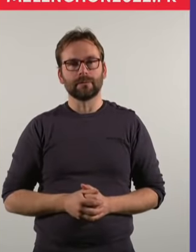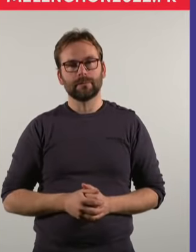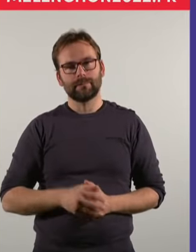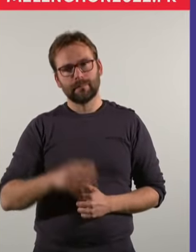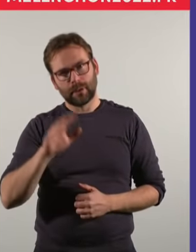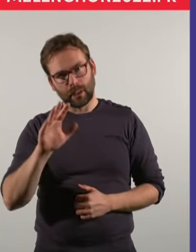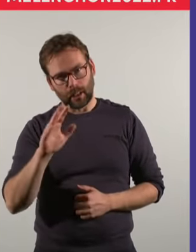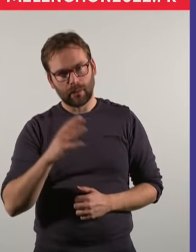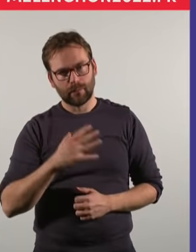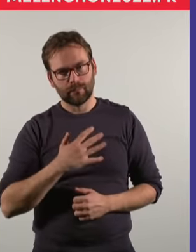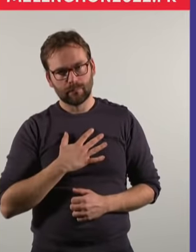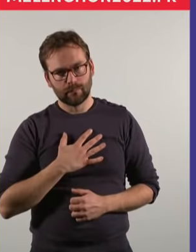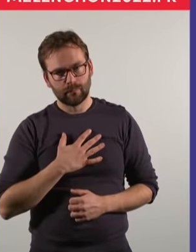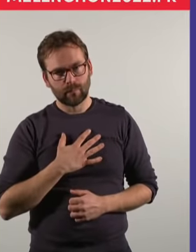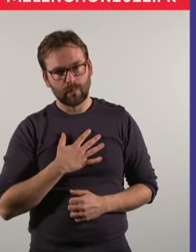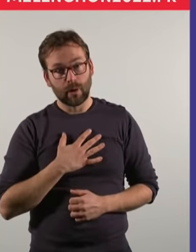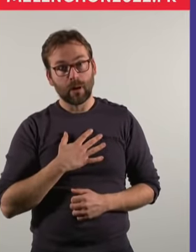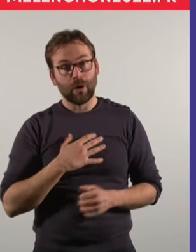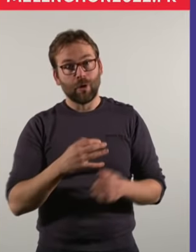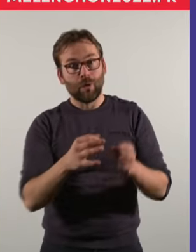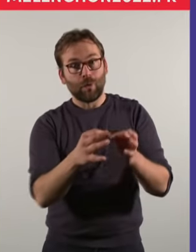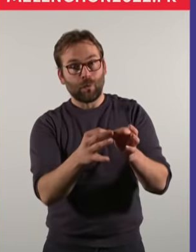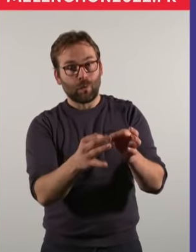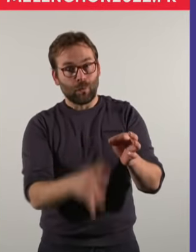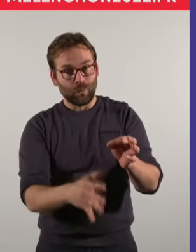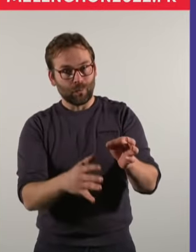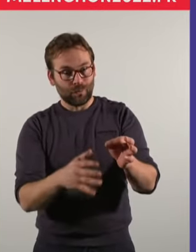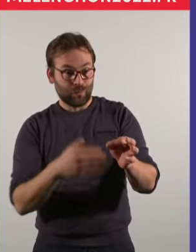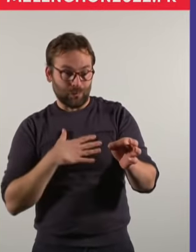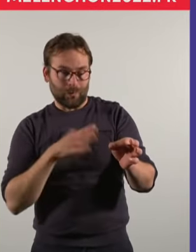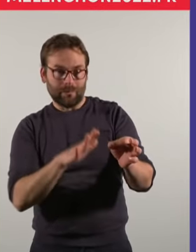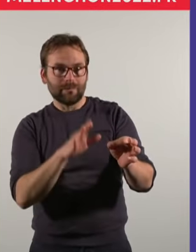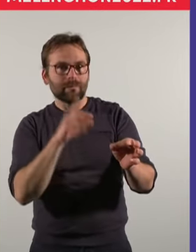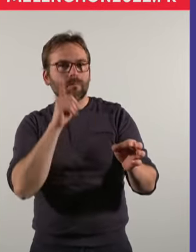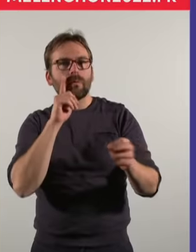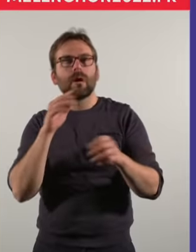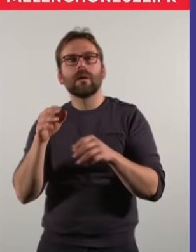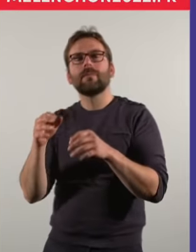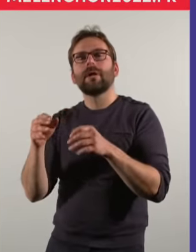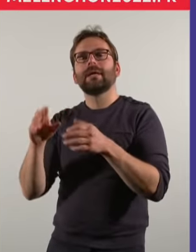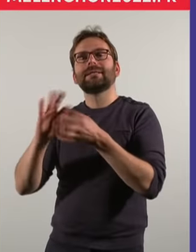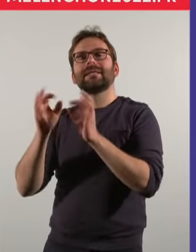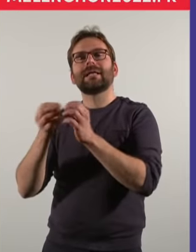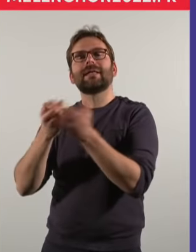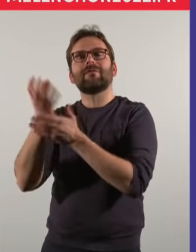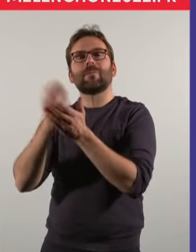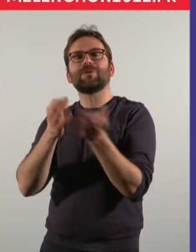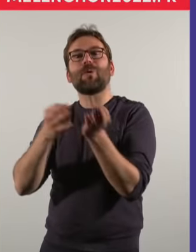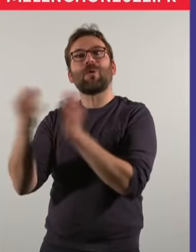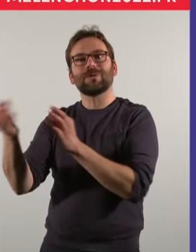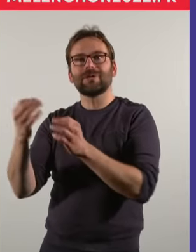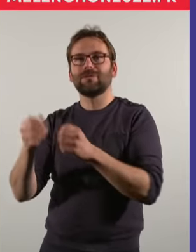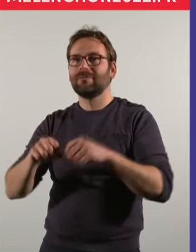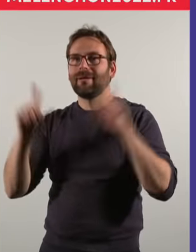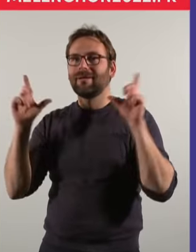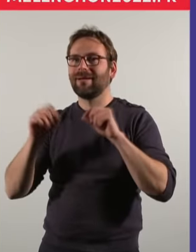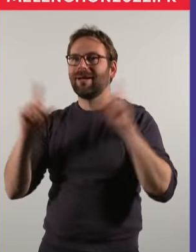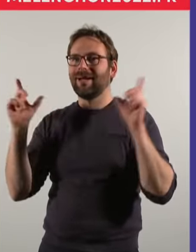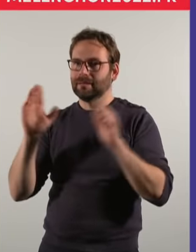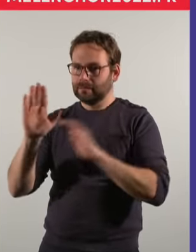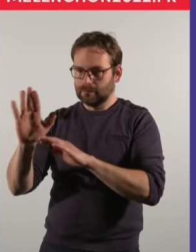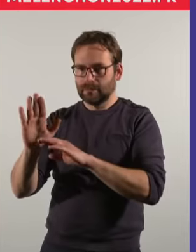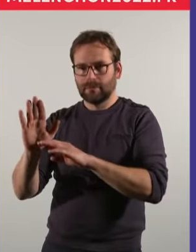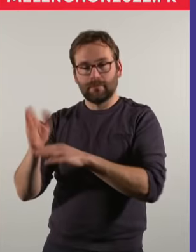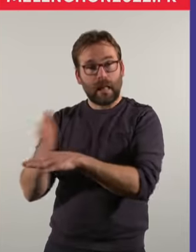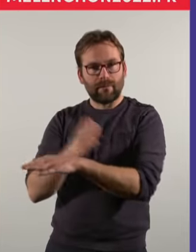je ne peux pas aller vers ma conclusion, puisque je veux remercier les chaînes d'information en continu qui me rediffusent,